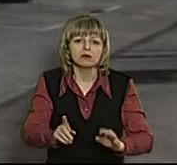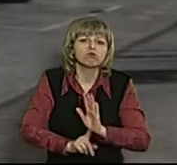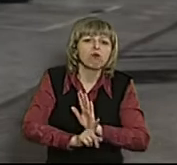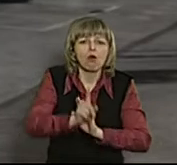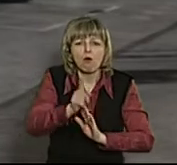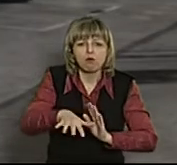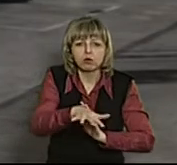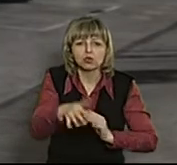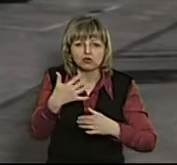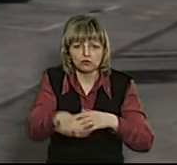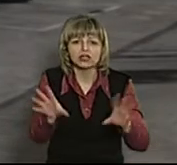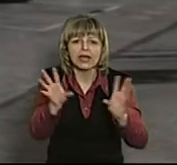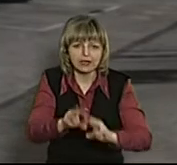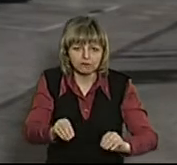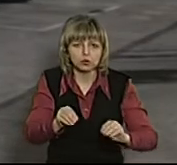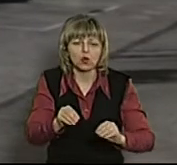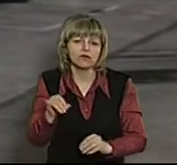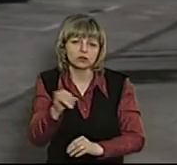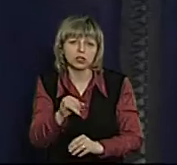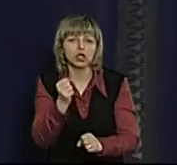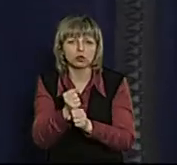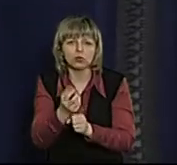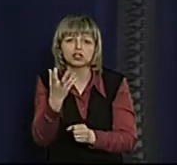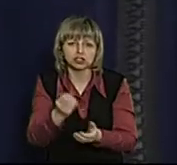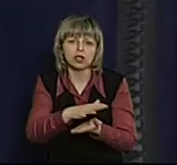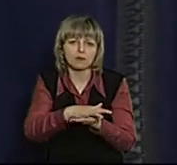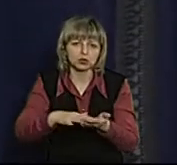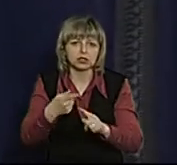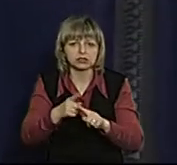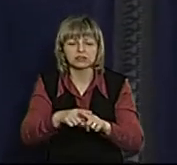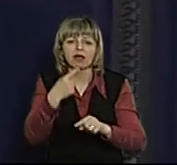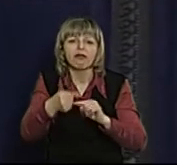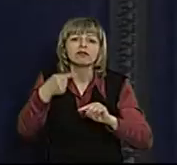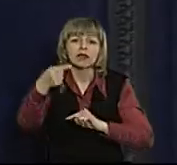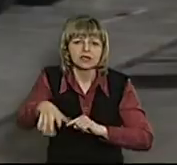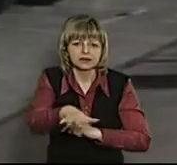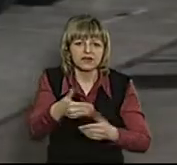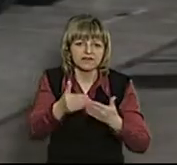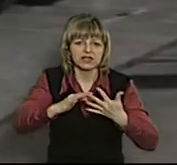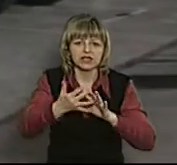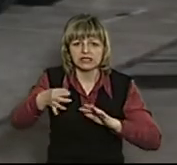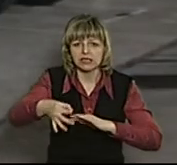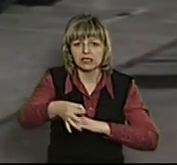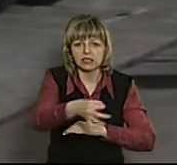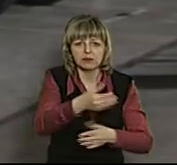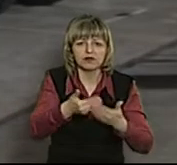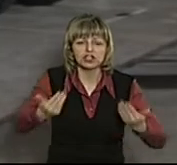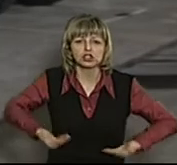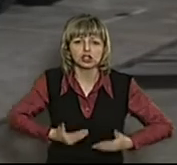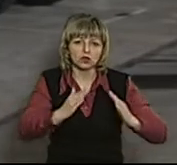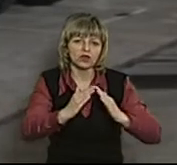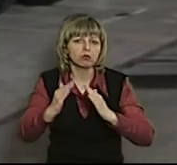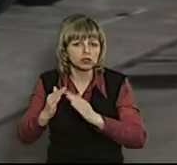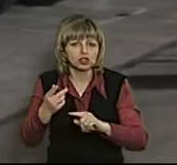першопочаткової площі ліквідовано, ось, і роботи продовжуються. Це досить віддалена територія від населених пунктів, від житлових будинків,